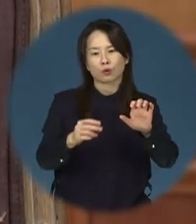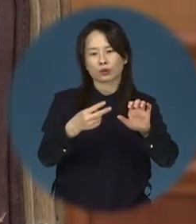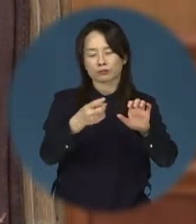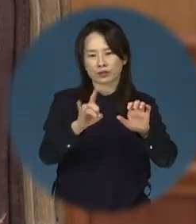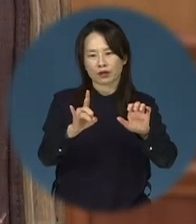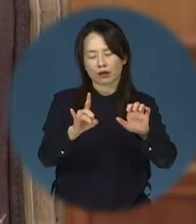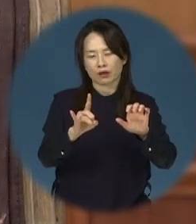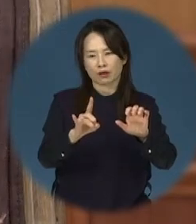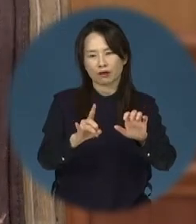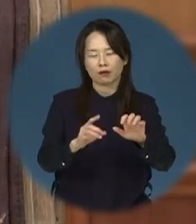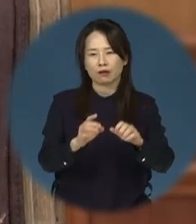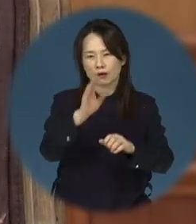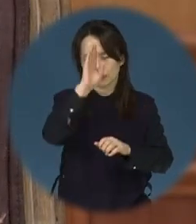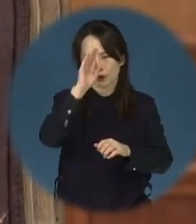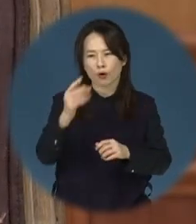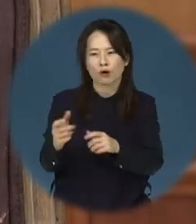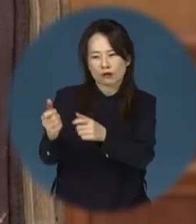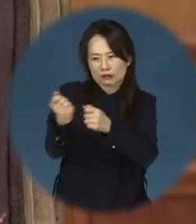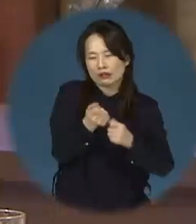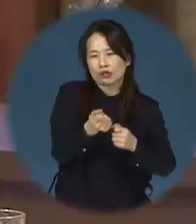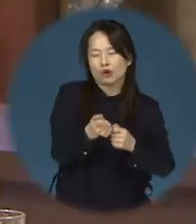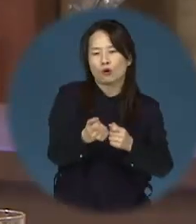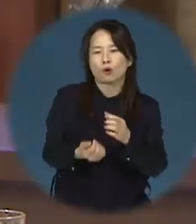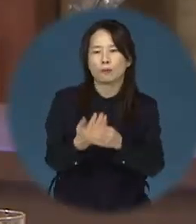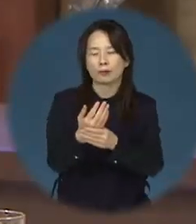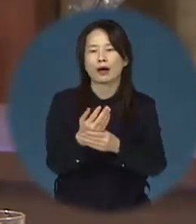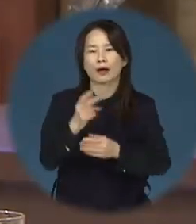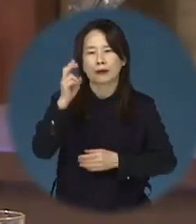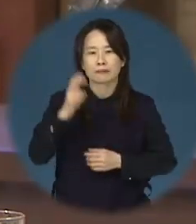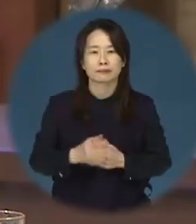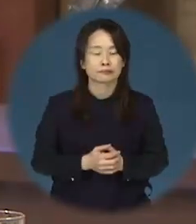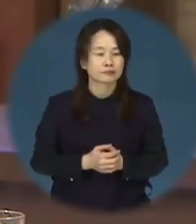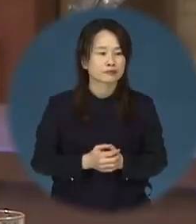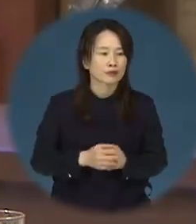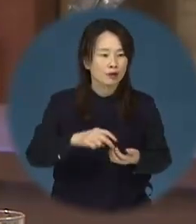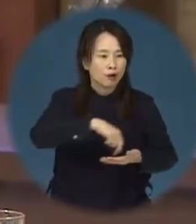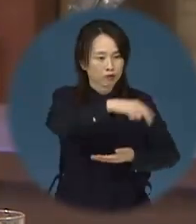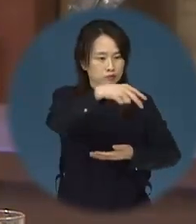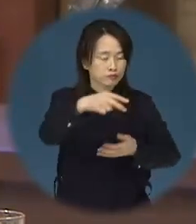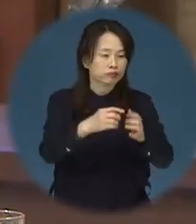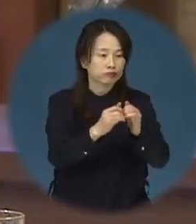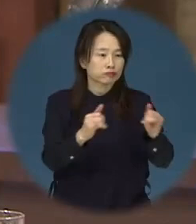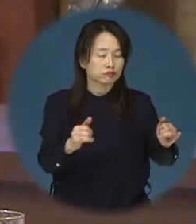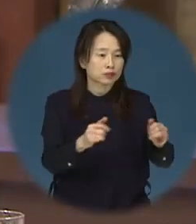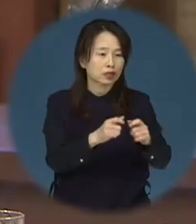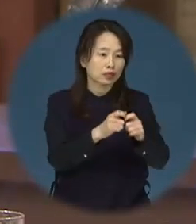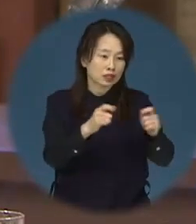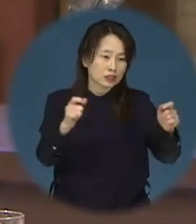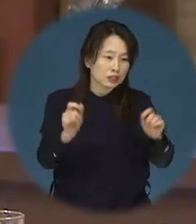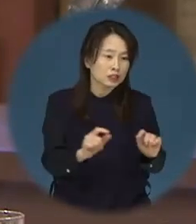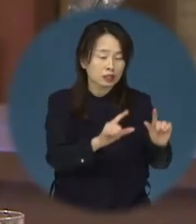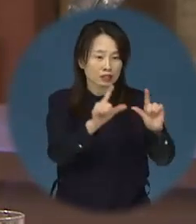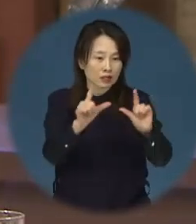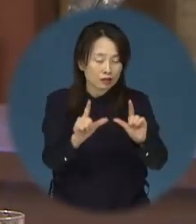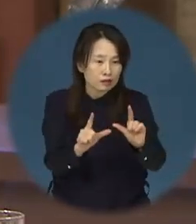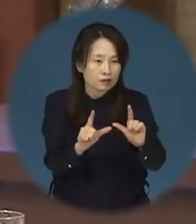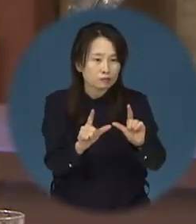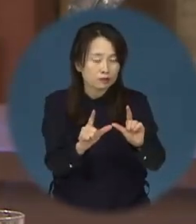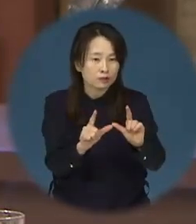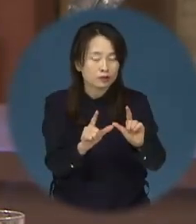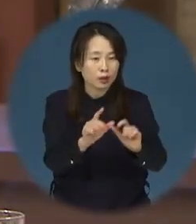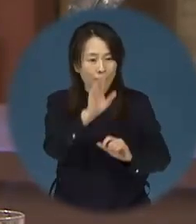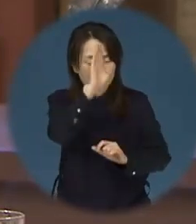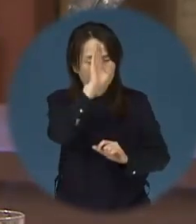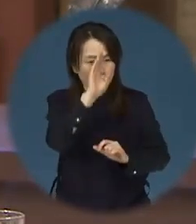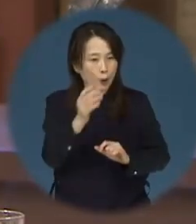다 같이 갖고 있다. 이렇게 보시면 될 것 같아요. 노숙 기간이 길어지면 길어질수록 질병의 뭐